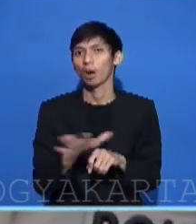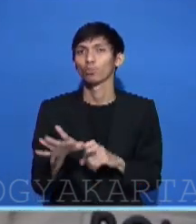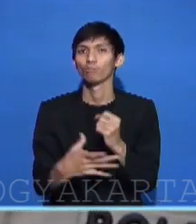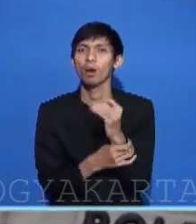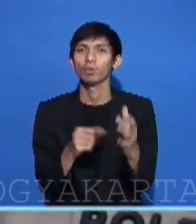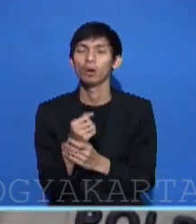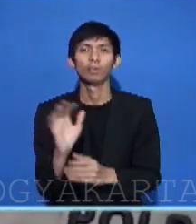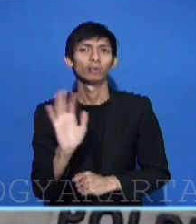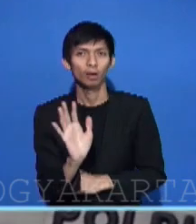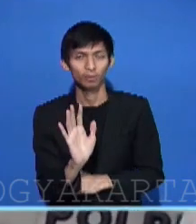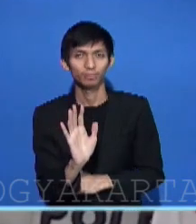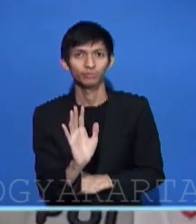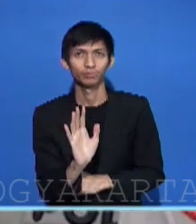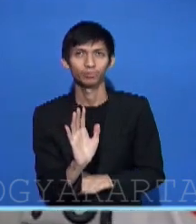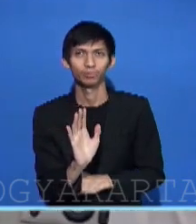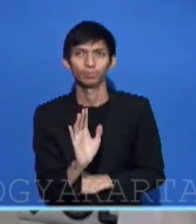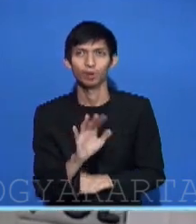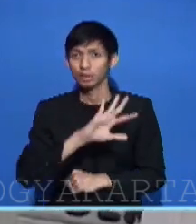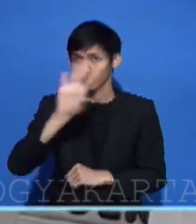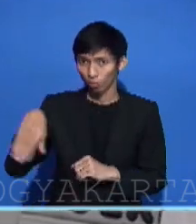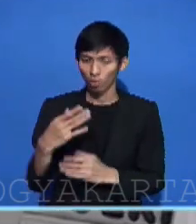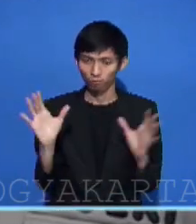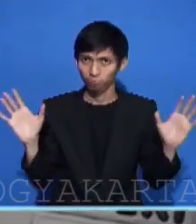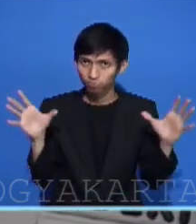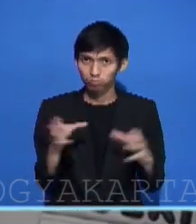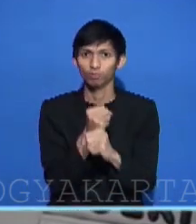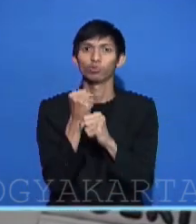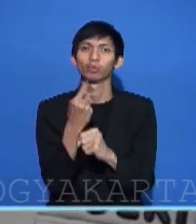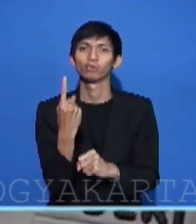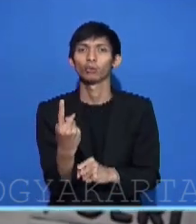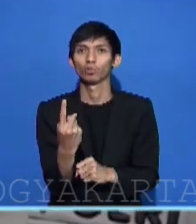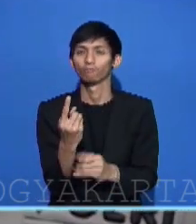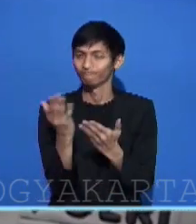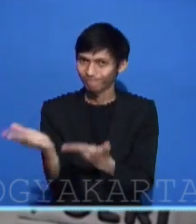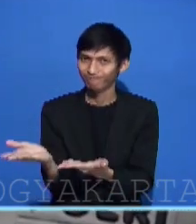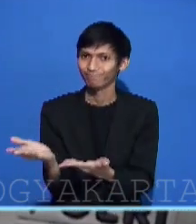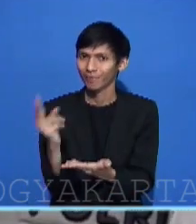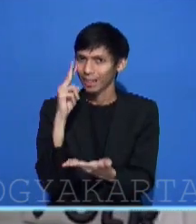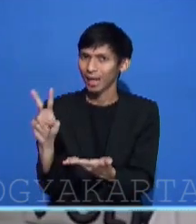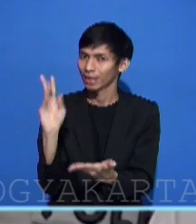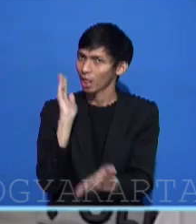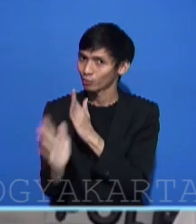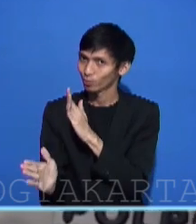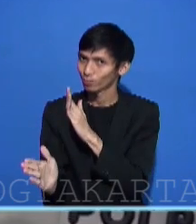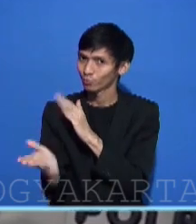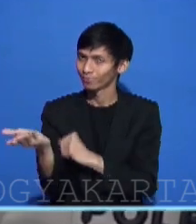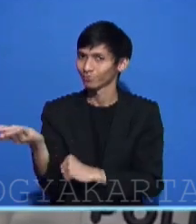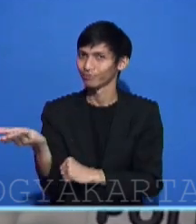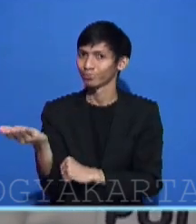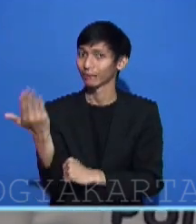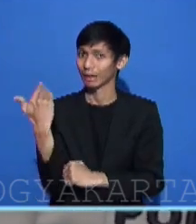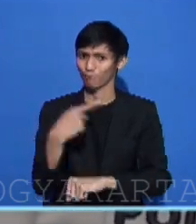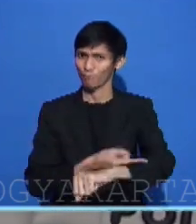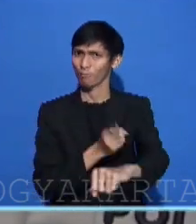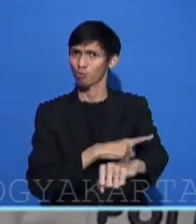gitu nah ini kan tidak semua diramu jadi satu seperti ini dan nyata di depan mata kita tadi kalau dia tadi dengan kemampuan